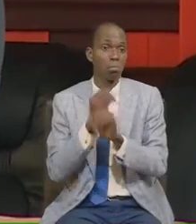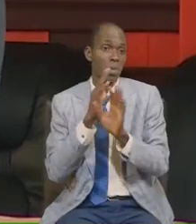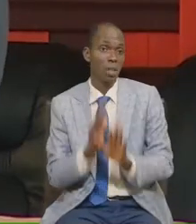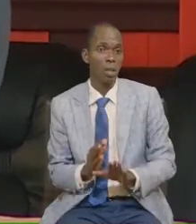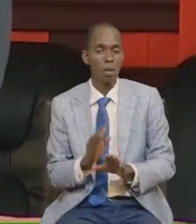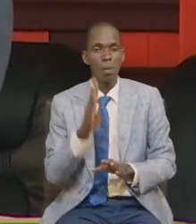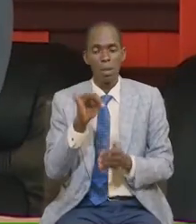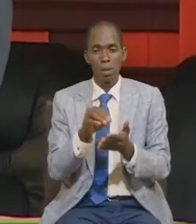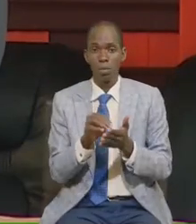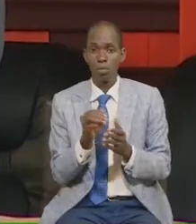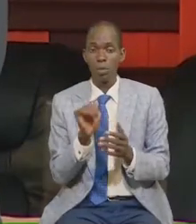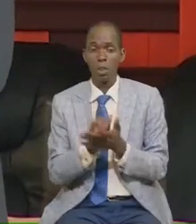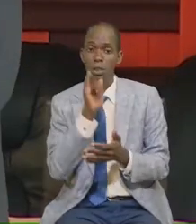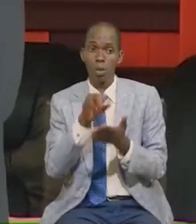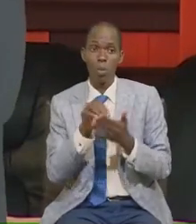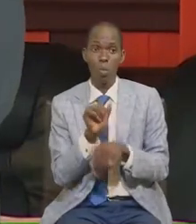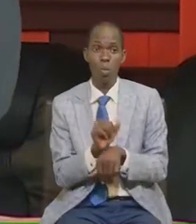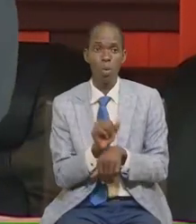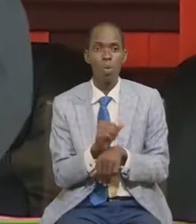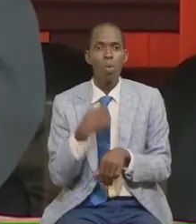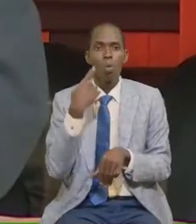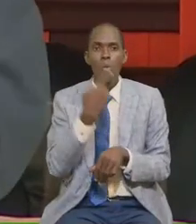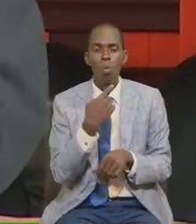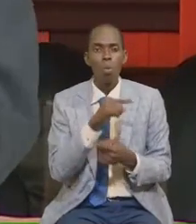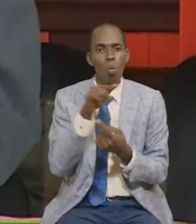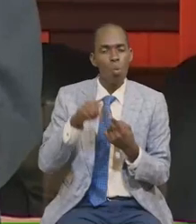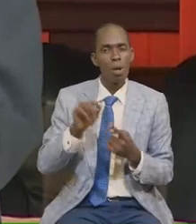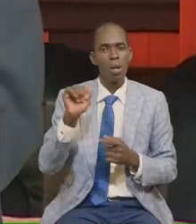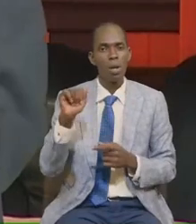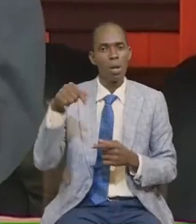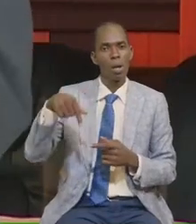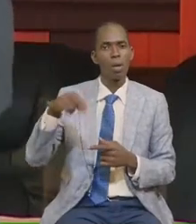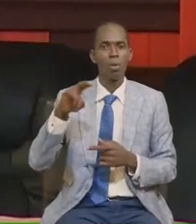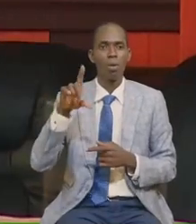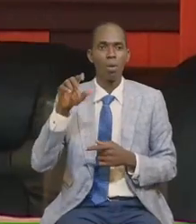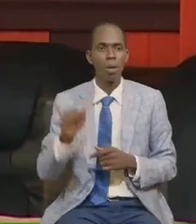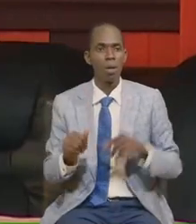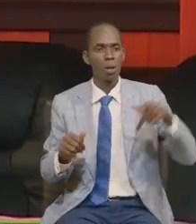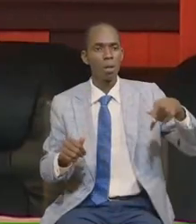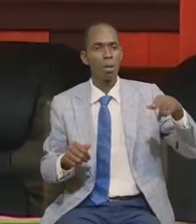occupation l'ayant entendu le prix avec eux